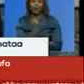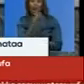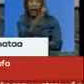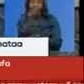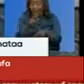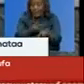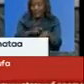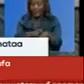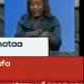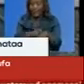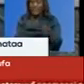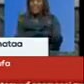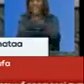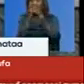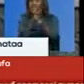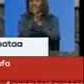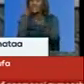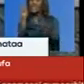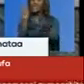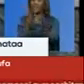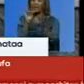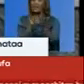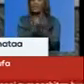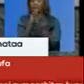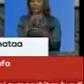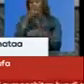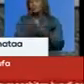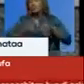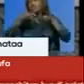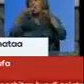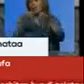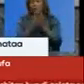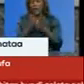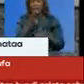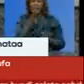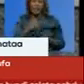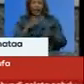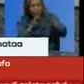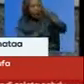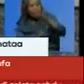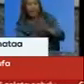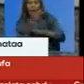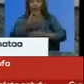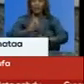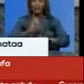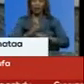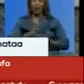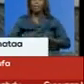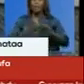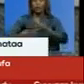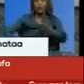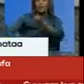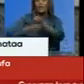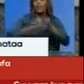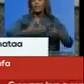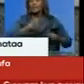አንዳንዴ ድል ስኬታቸው ከዚህም ይሻገራል የእናቴን ራዒ ተረክባ በብዙ